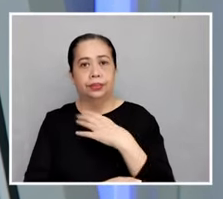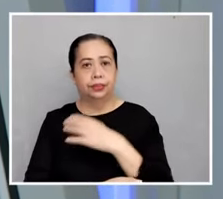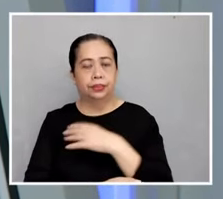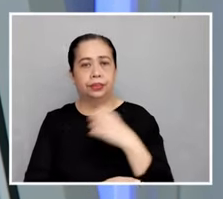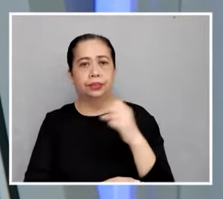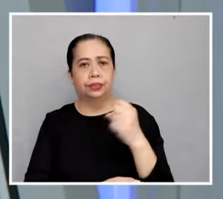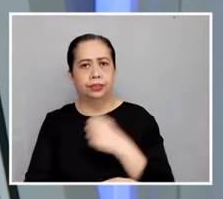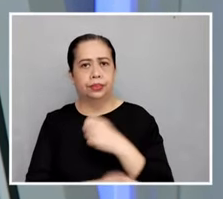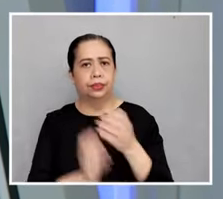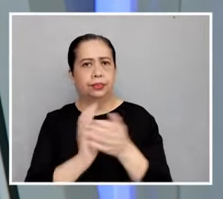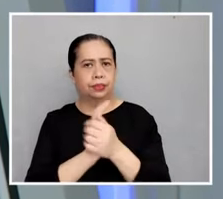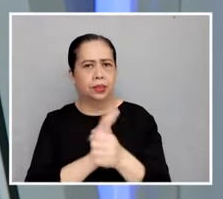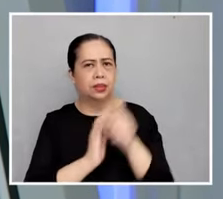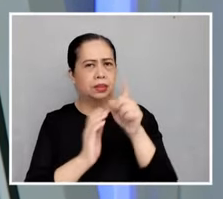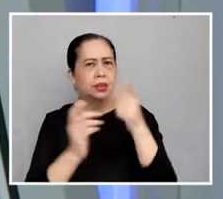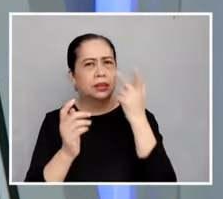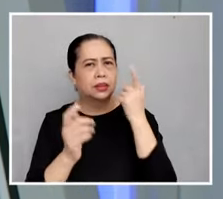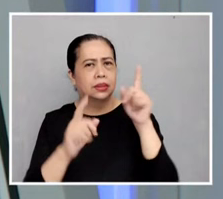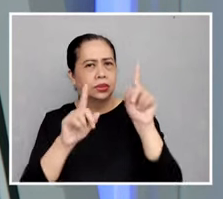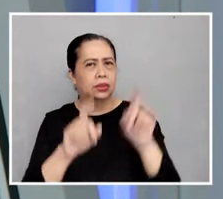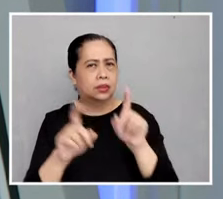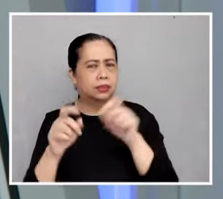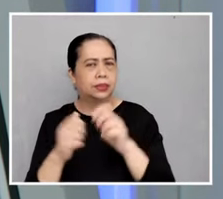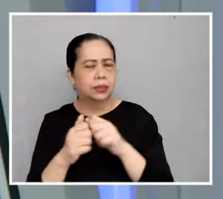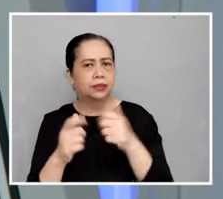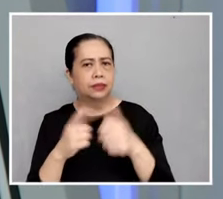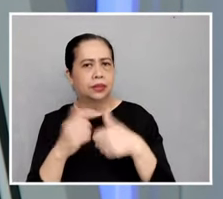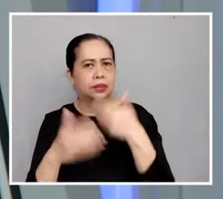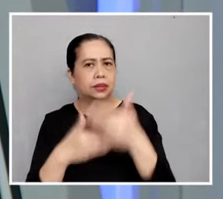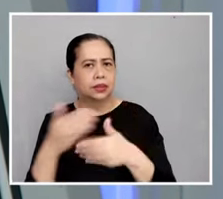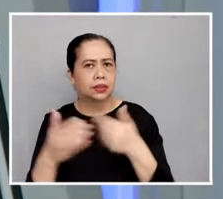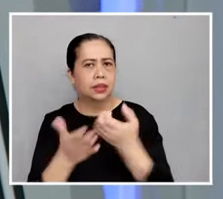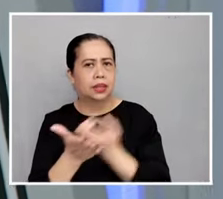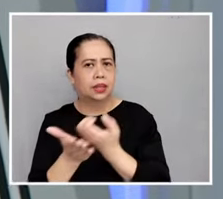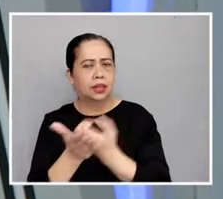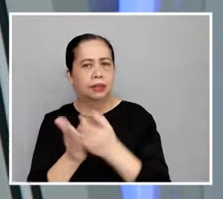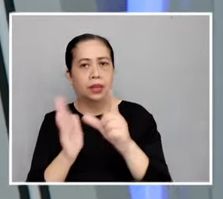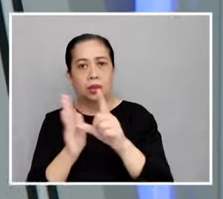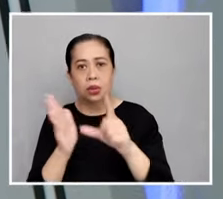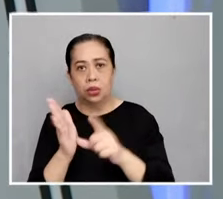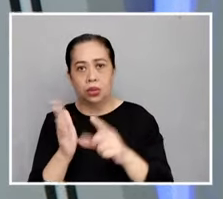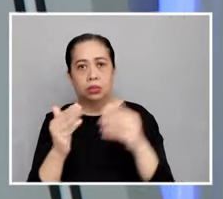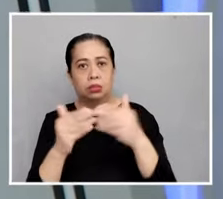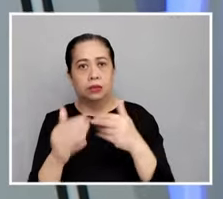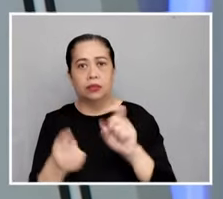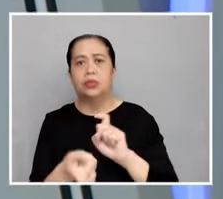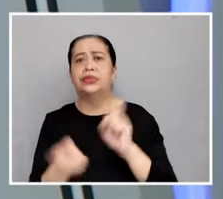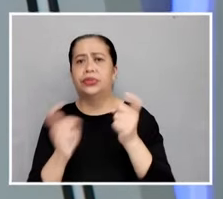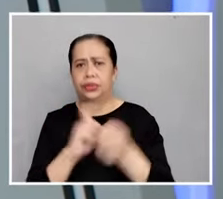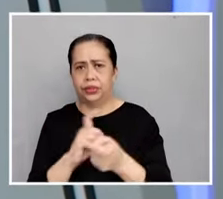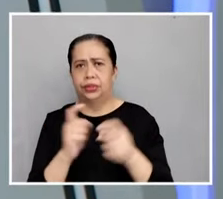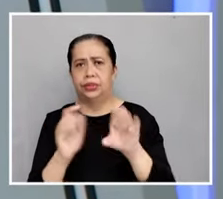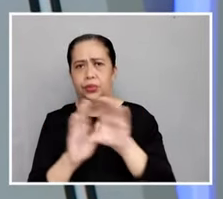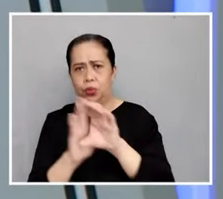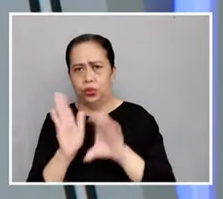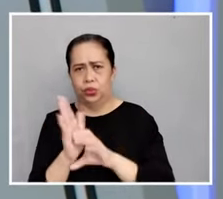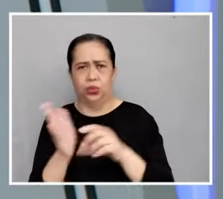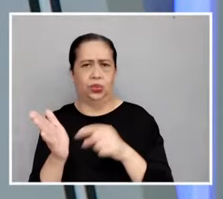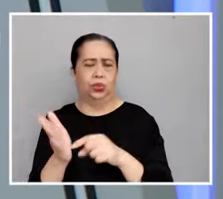eksperto, dapat subukan munang pagganahin ang ilang economic laws bago baguhin ang saligang